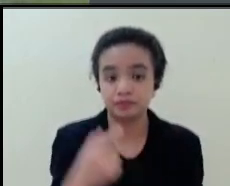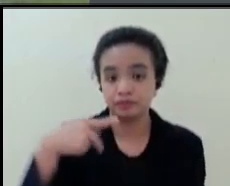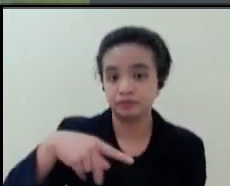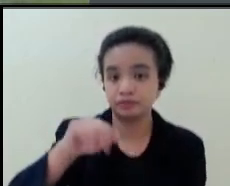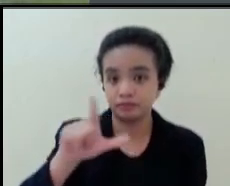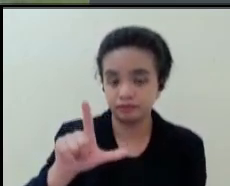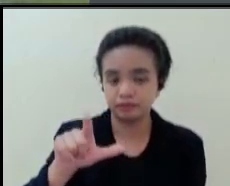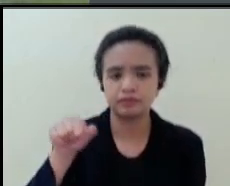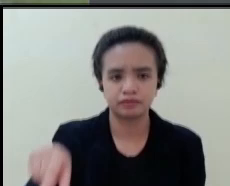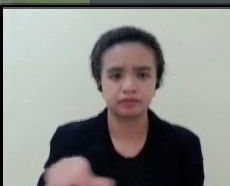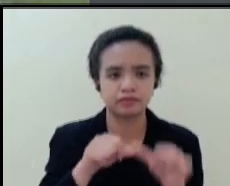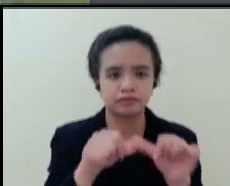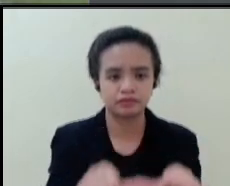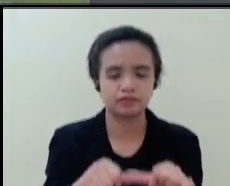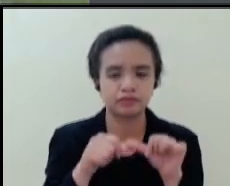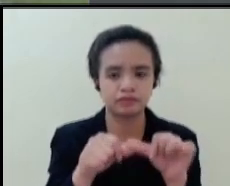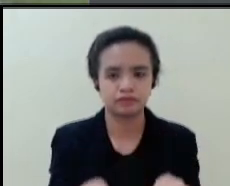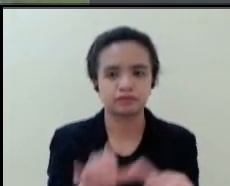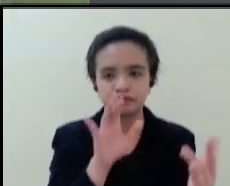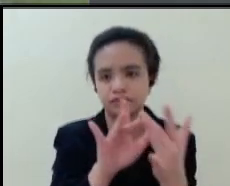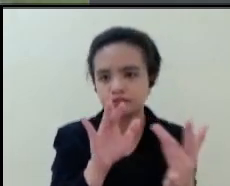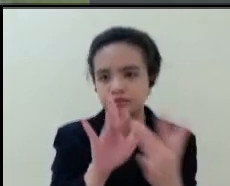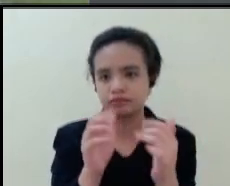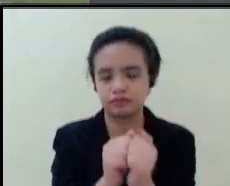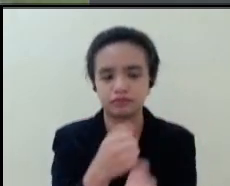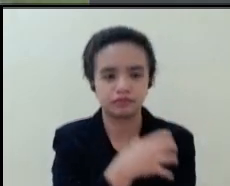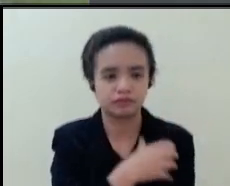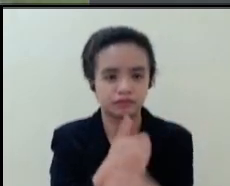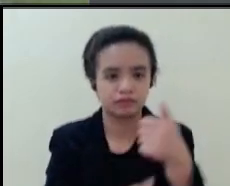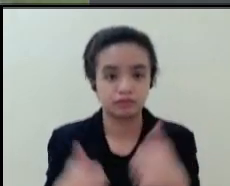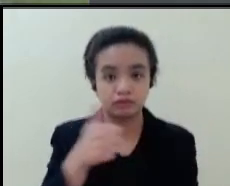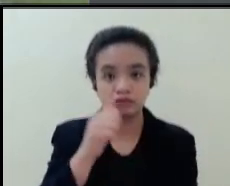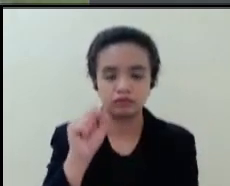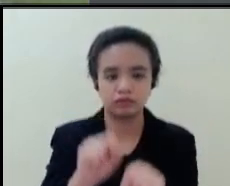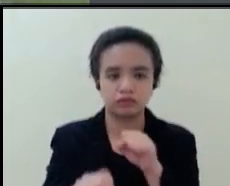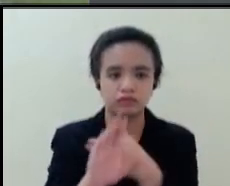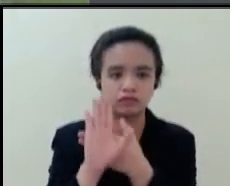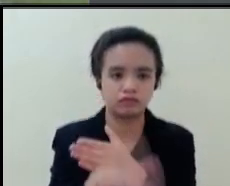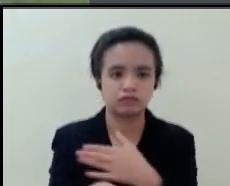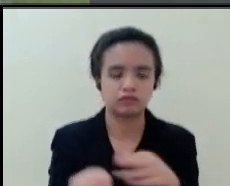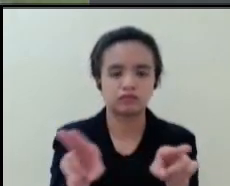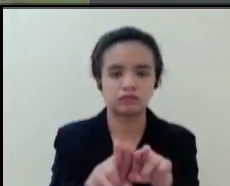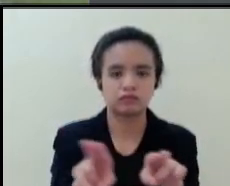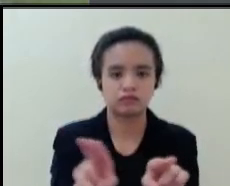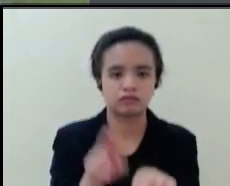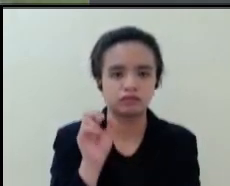silang nakikipag-ugnayan sa mga otoridad upang maibalik ang normal na operasyon ng paliparan.